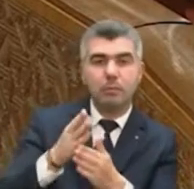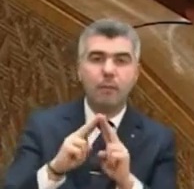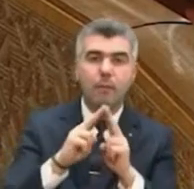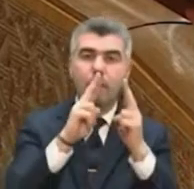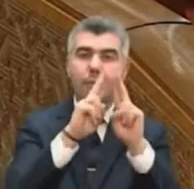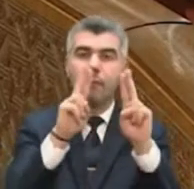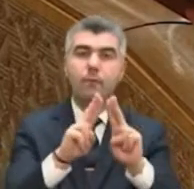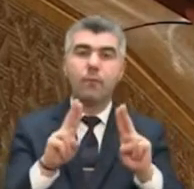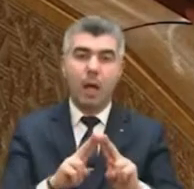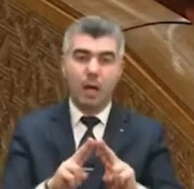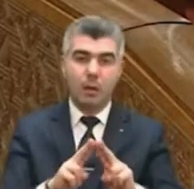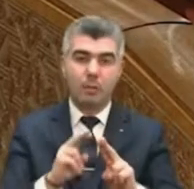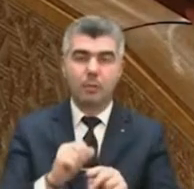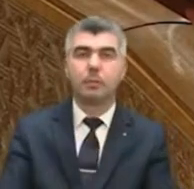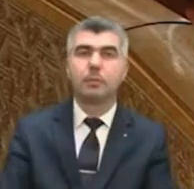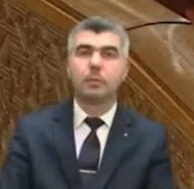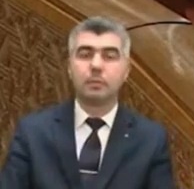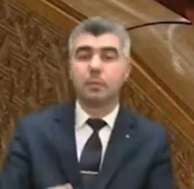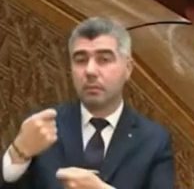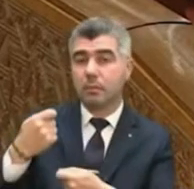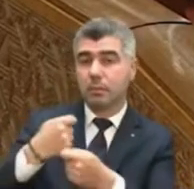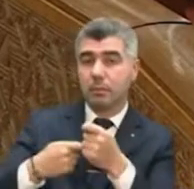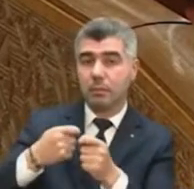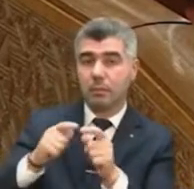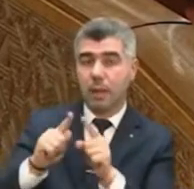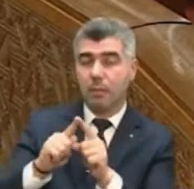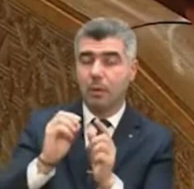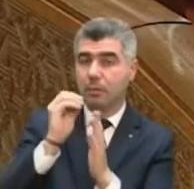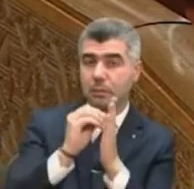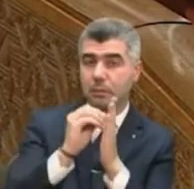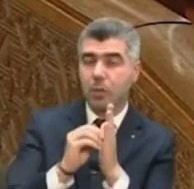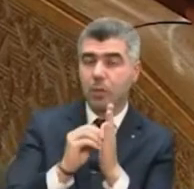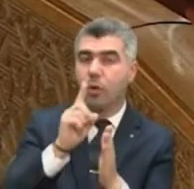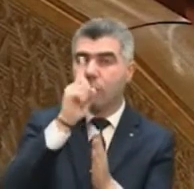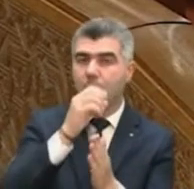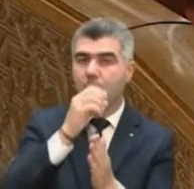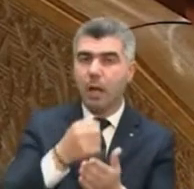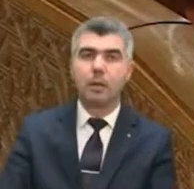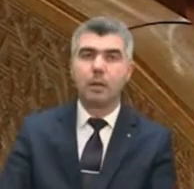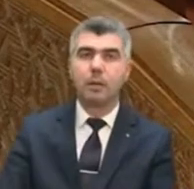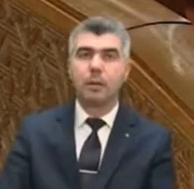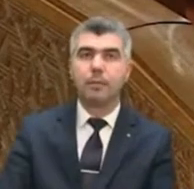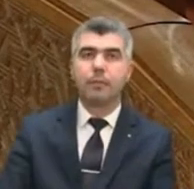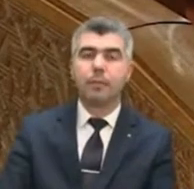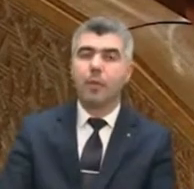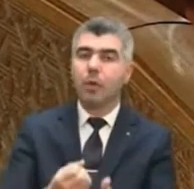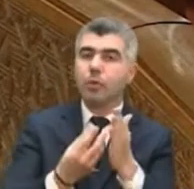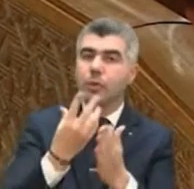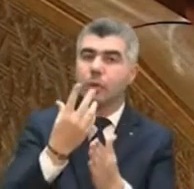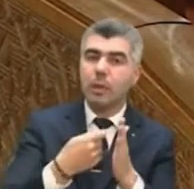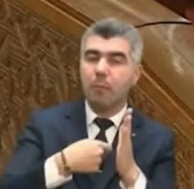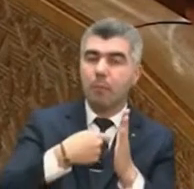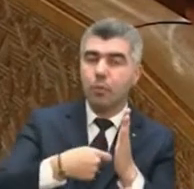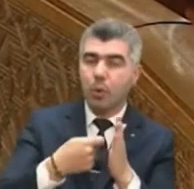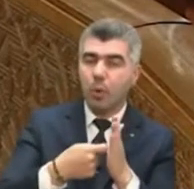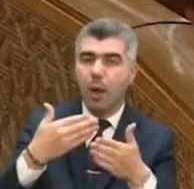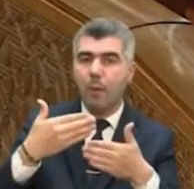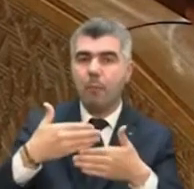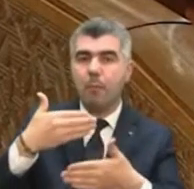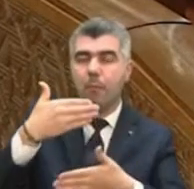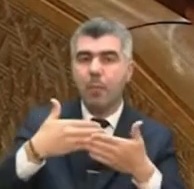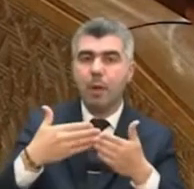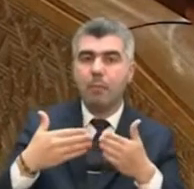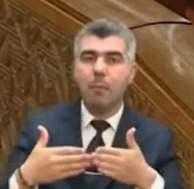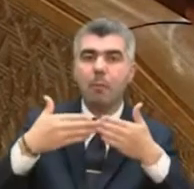الحاويات، وهذا التصنيف هذا غادي يتعزز إن شاء الله بقيام مشاريع ميناء الناظور المتوسط